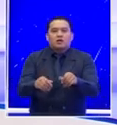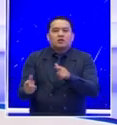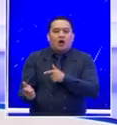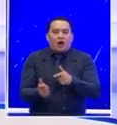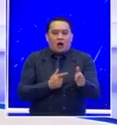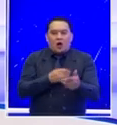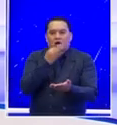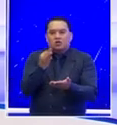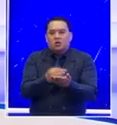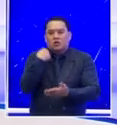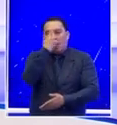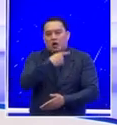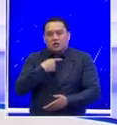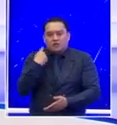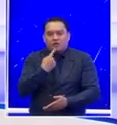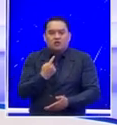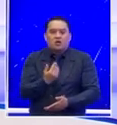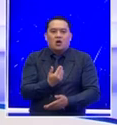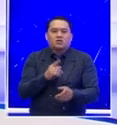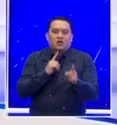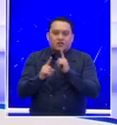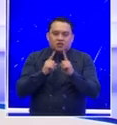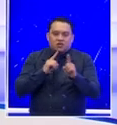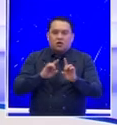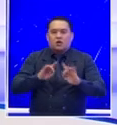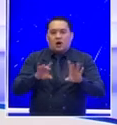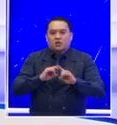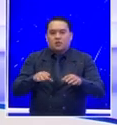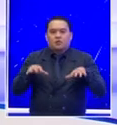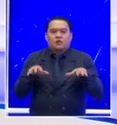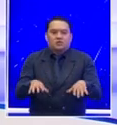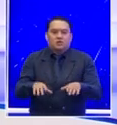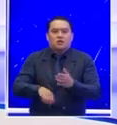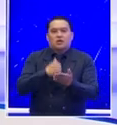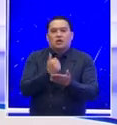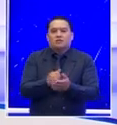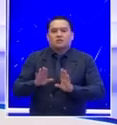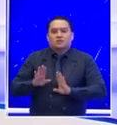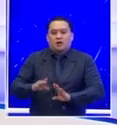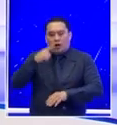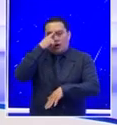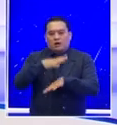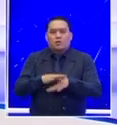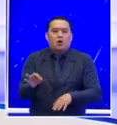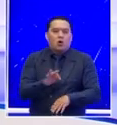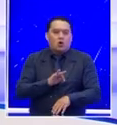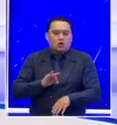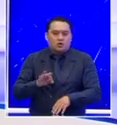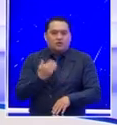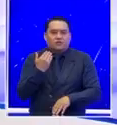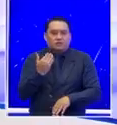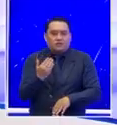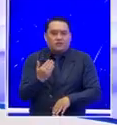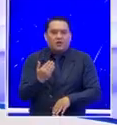страды отчитались ответственные лица в ходе селекторного совещания под председательством заместителя акима Алматинской области